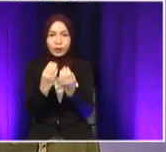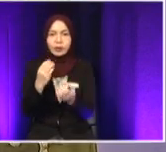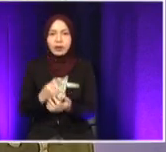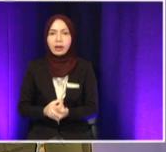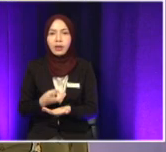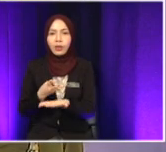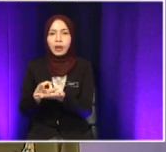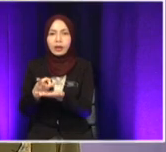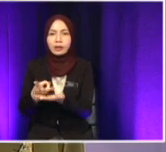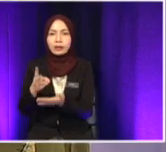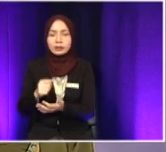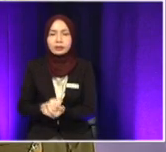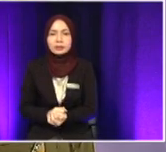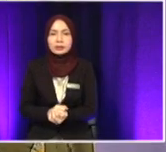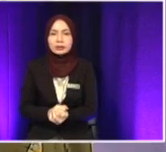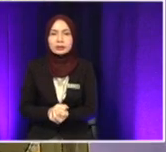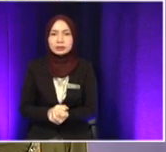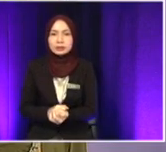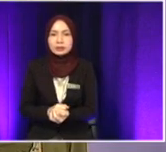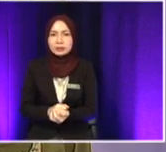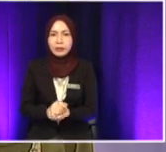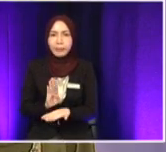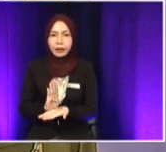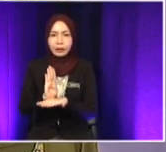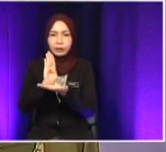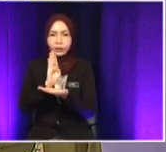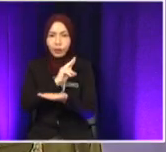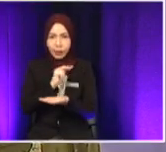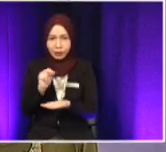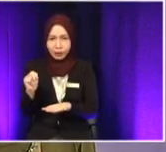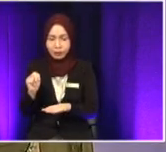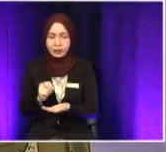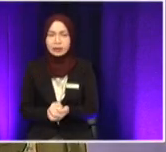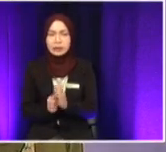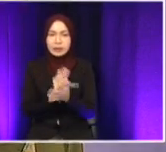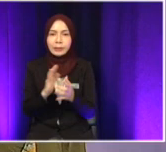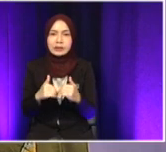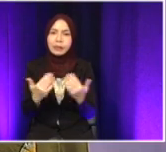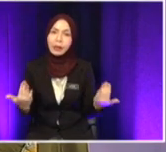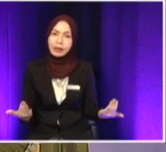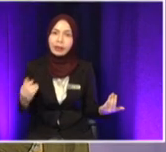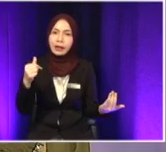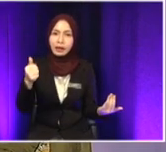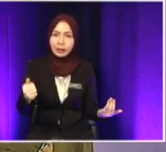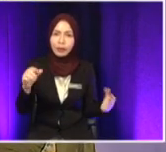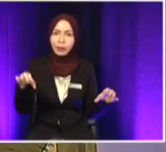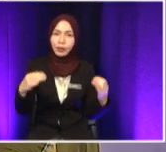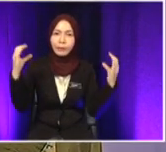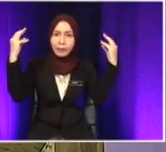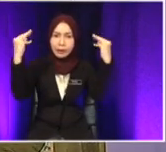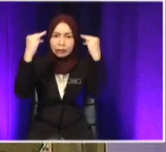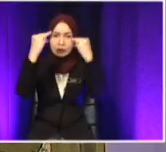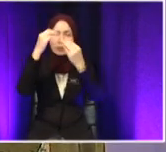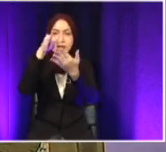soalnya Bagaimanakah Anda merealisasikan majelis tersebut jadi apabila anak